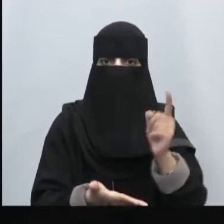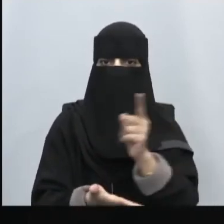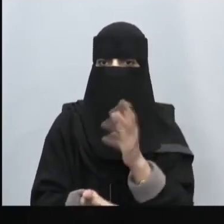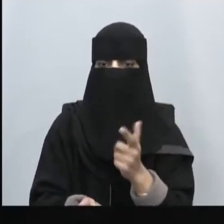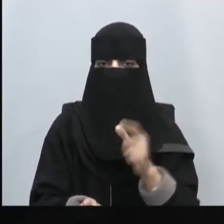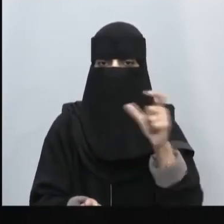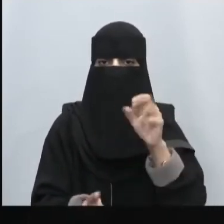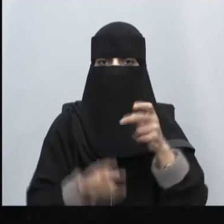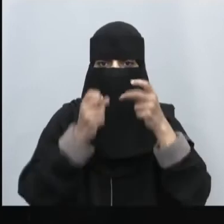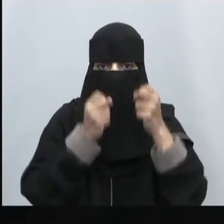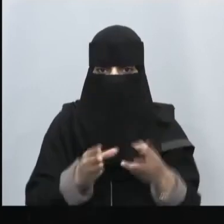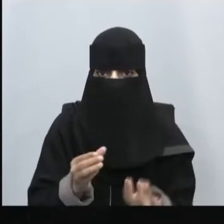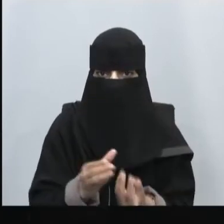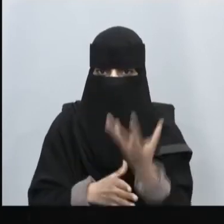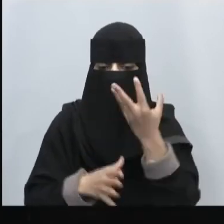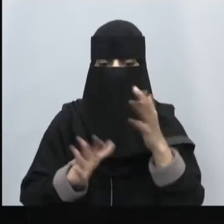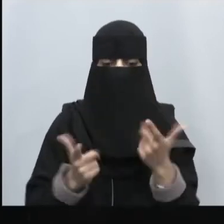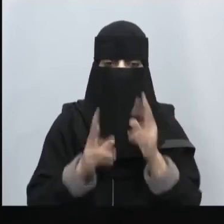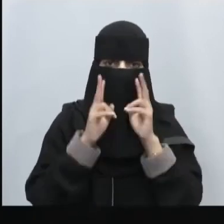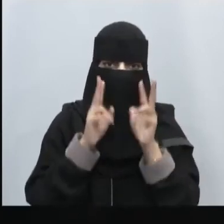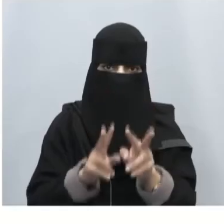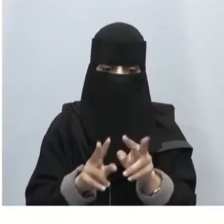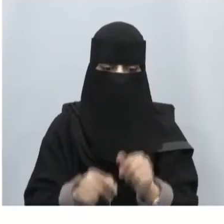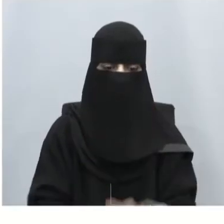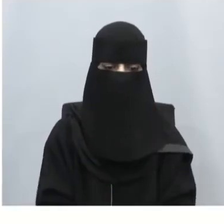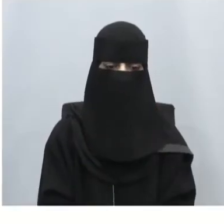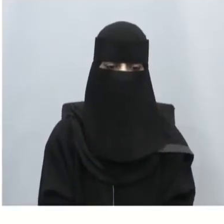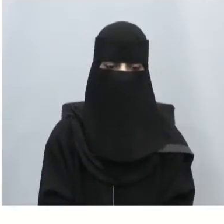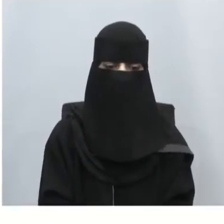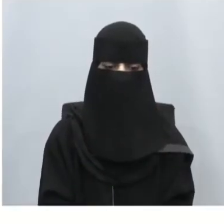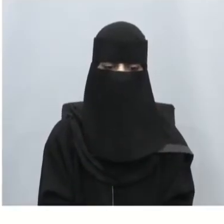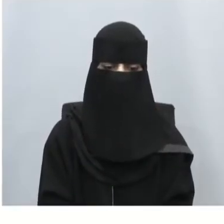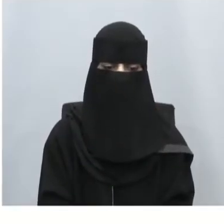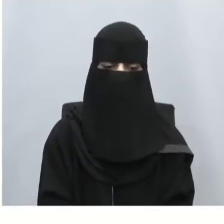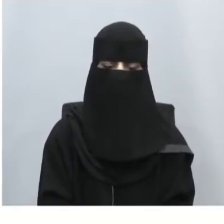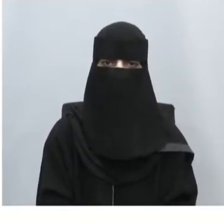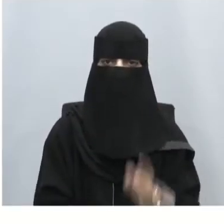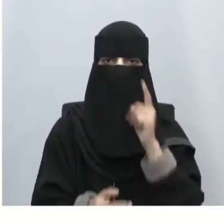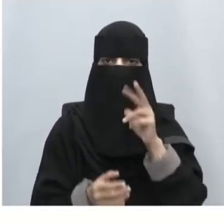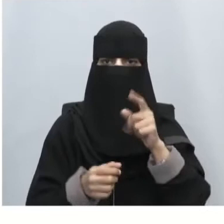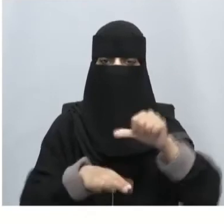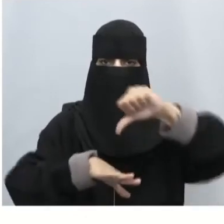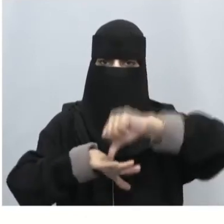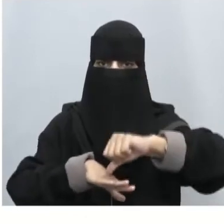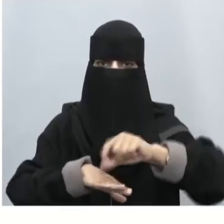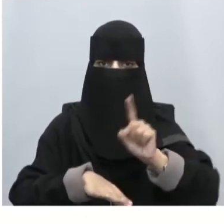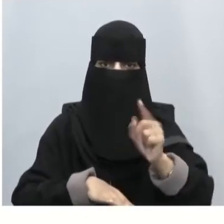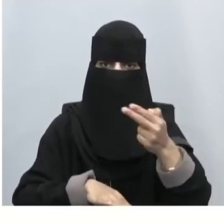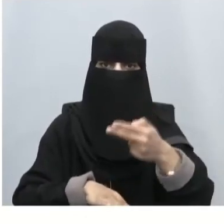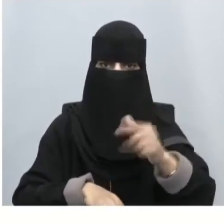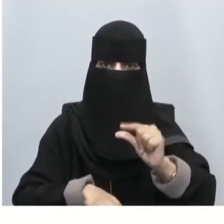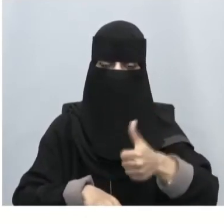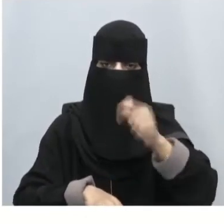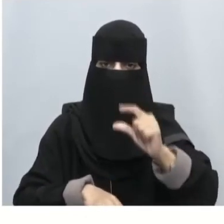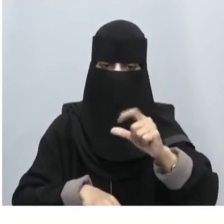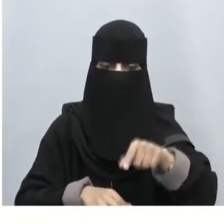اين ظهرت تحديدا سويا على الخارطه لدينا بغداد عاصمه الدوله العباسيه في تلك الفتره